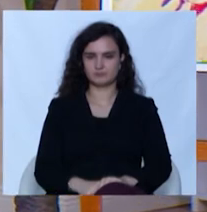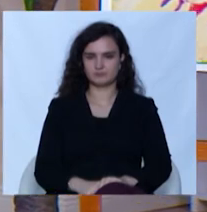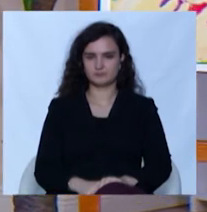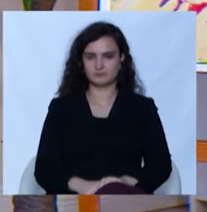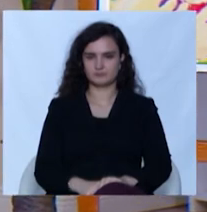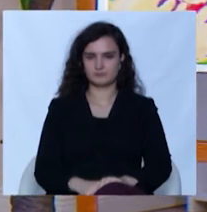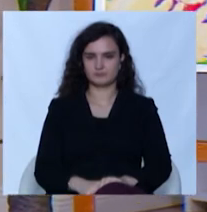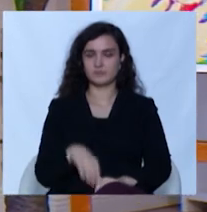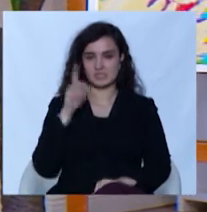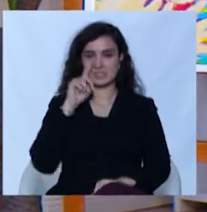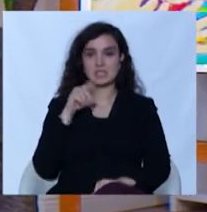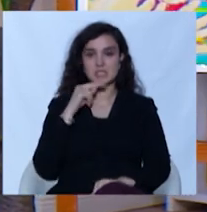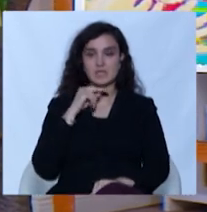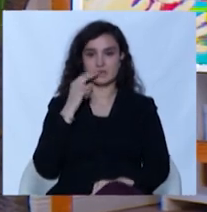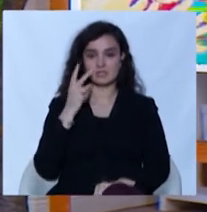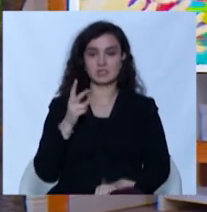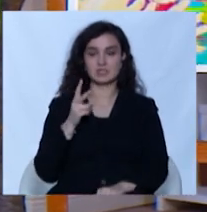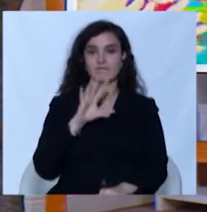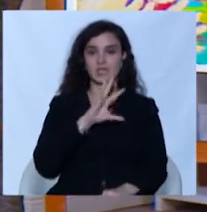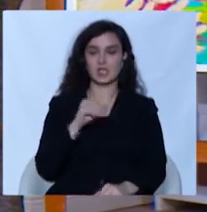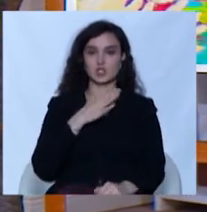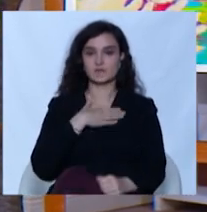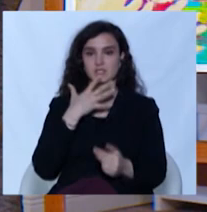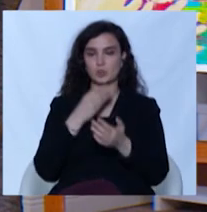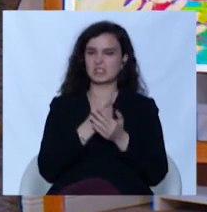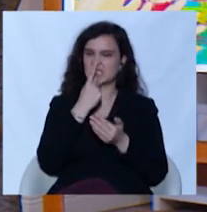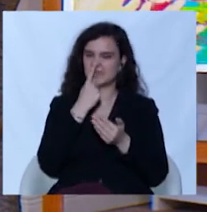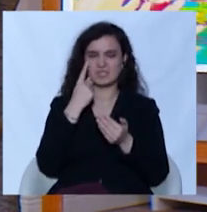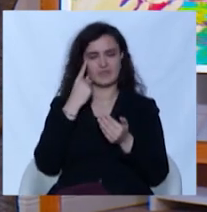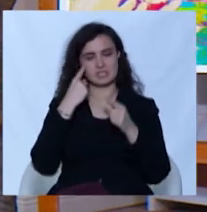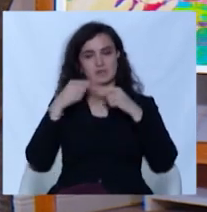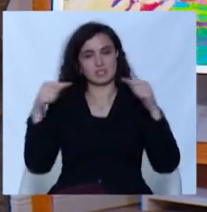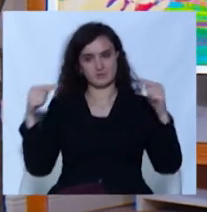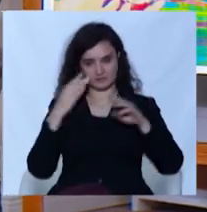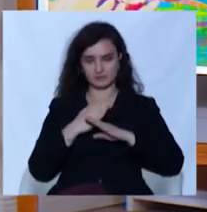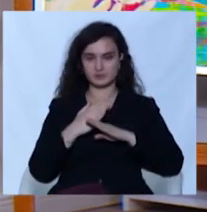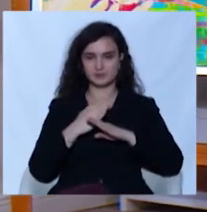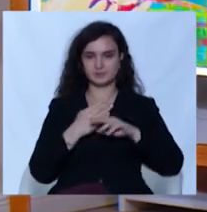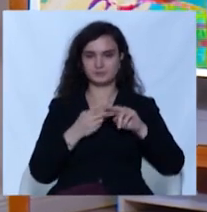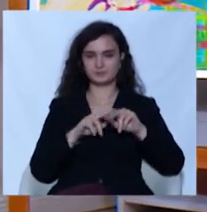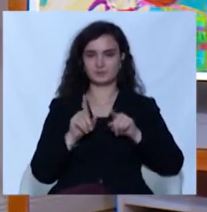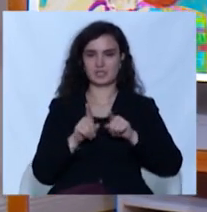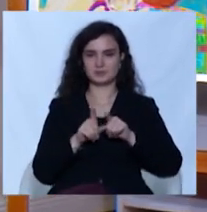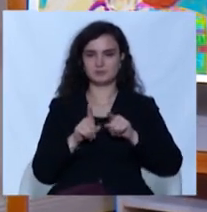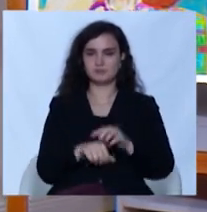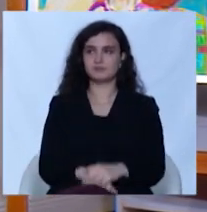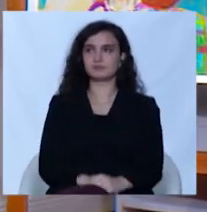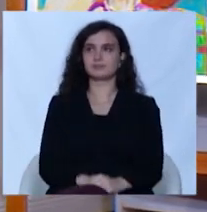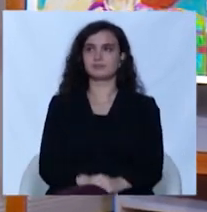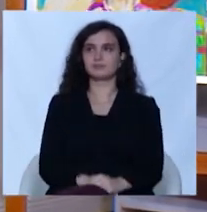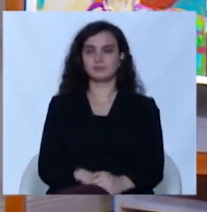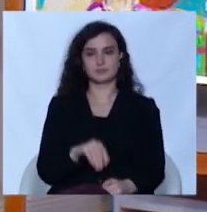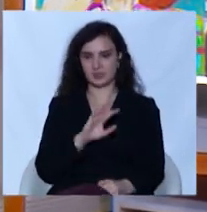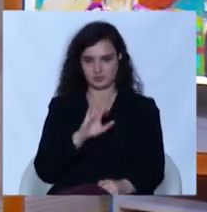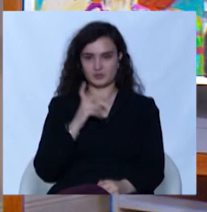რას დააკვირდით, გარდა ამისა, რომ ყოველას ჩვენ ცხვირი, თვალი, სხვადასხვა გვაქვს. ესე გაჯგემული არასოდეს არ